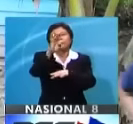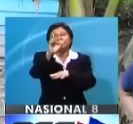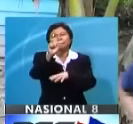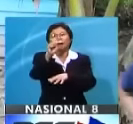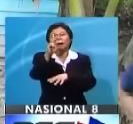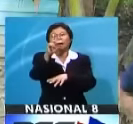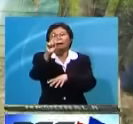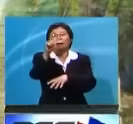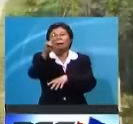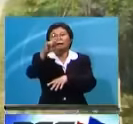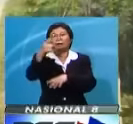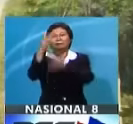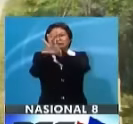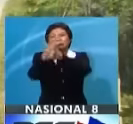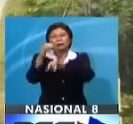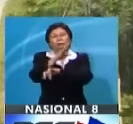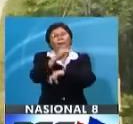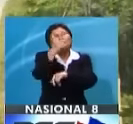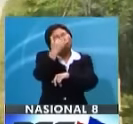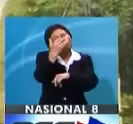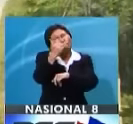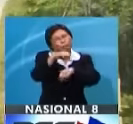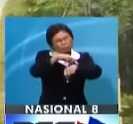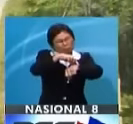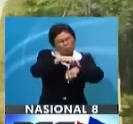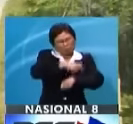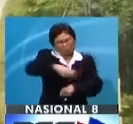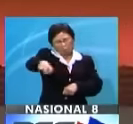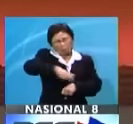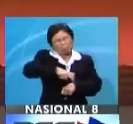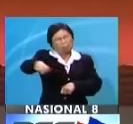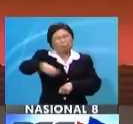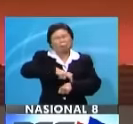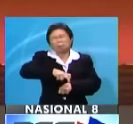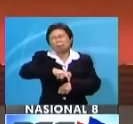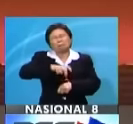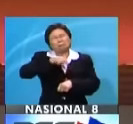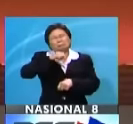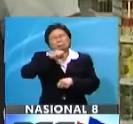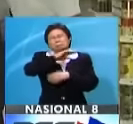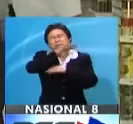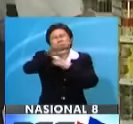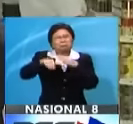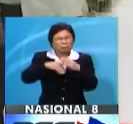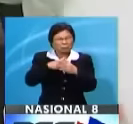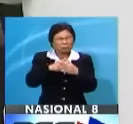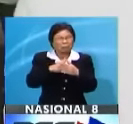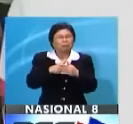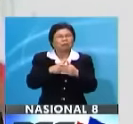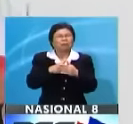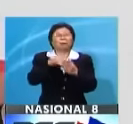Sarawak. Selain faktor geografi, kemudahan krim juga didapati tidak menyeluruh dan lebih tertumpu di kawasan